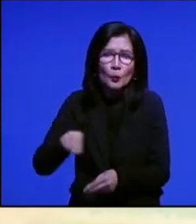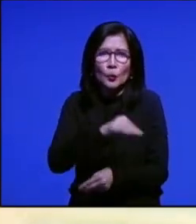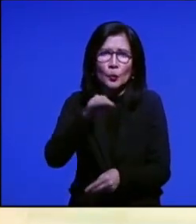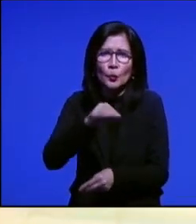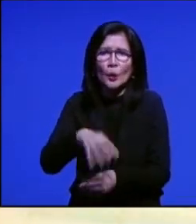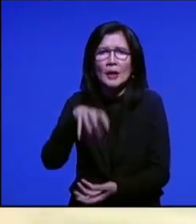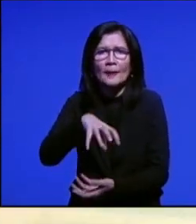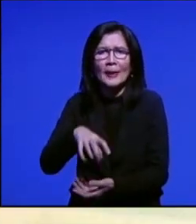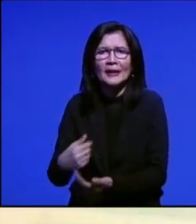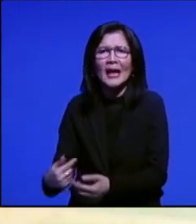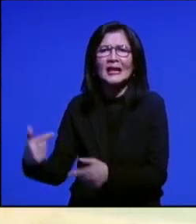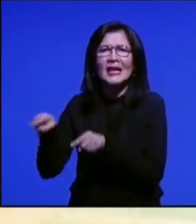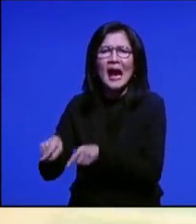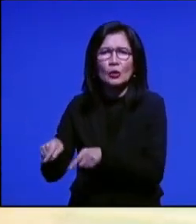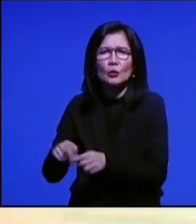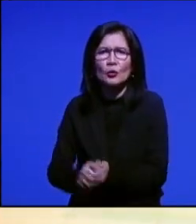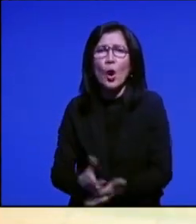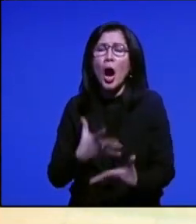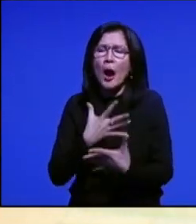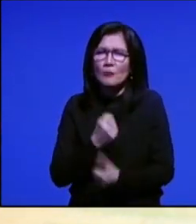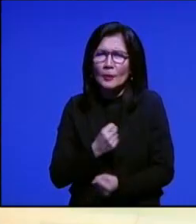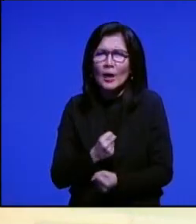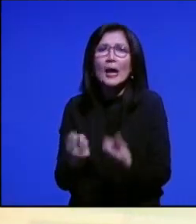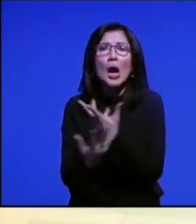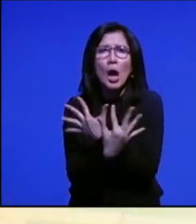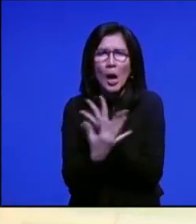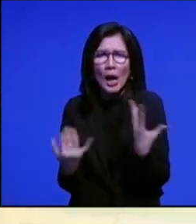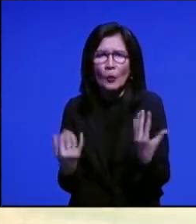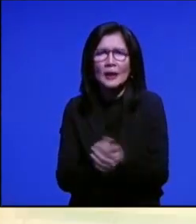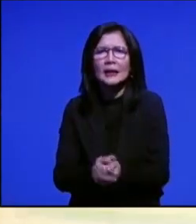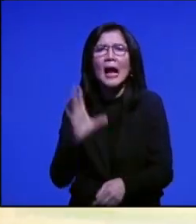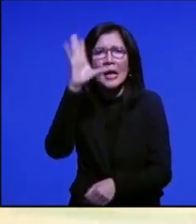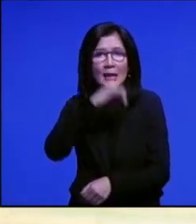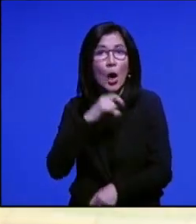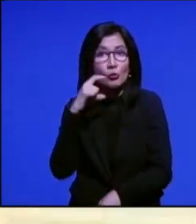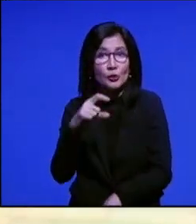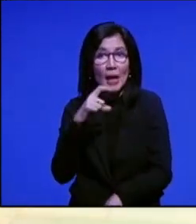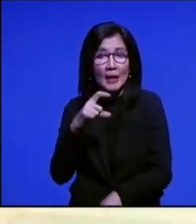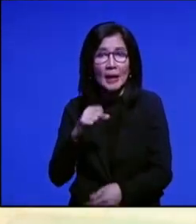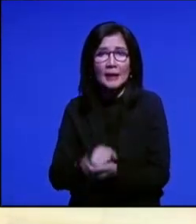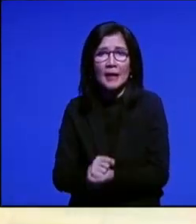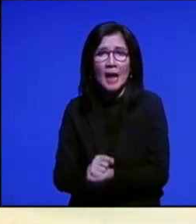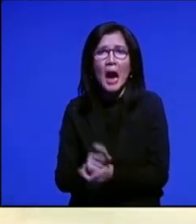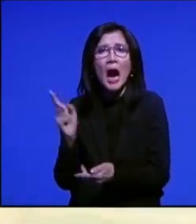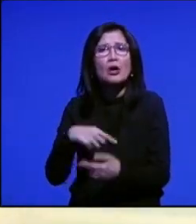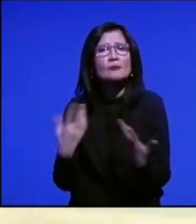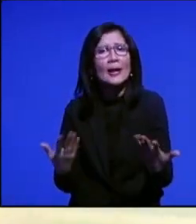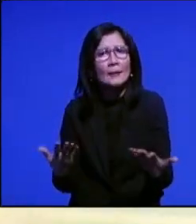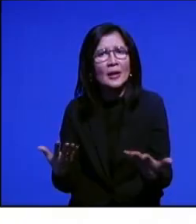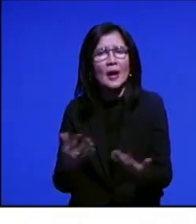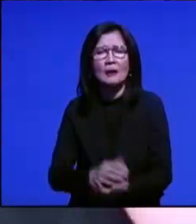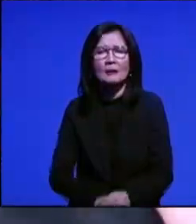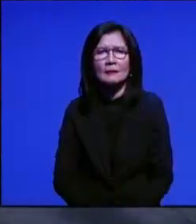Dan dengan adanya fenomena ini, diharapkan warga tahu cara mengantisipasinya dan tahu langkah apa saja yang harus